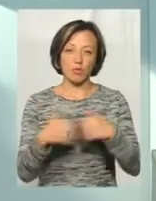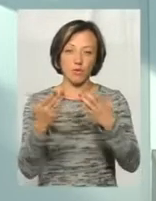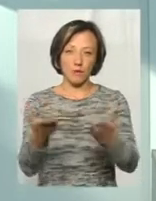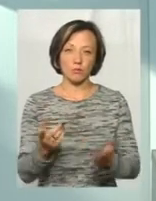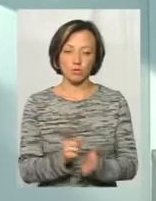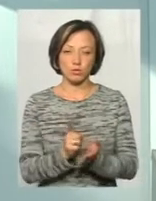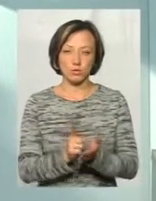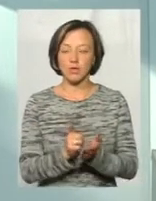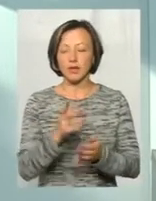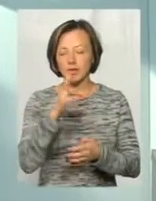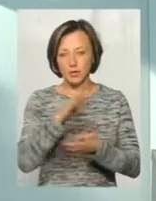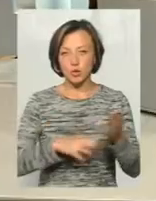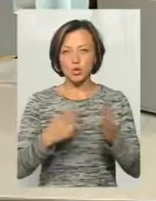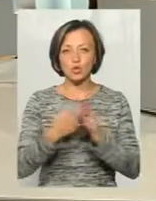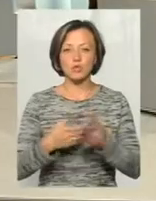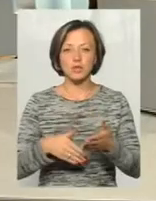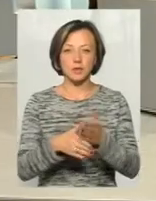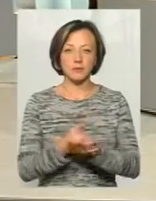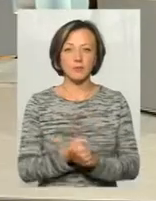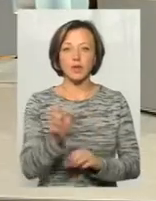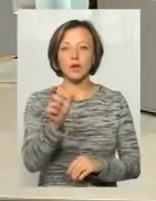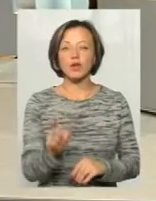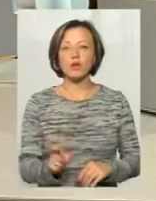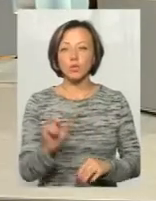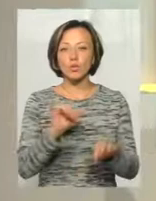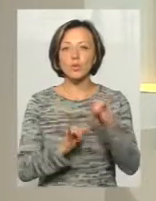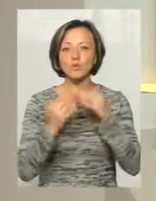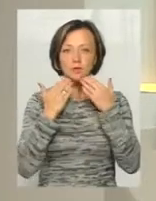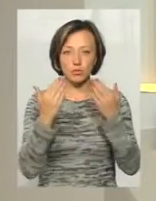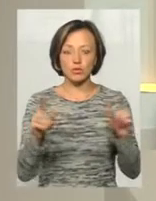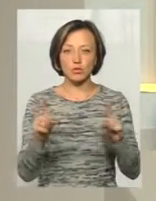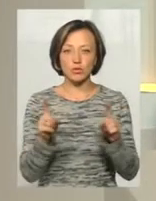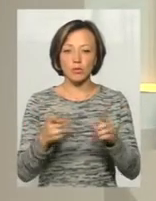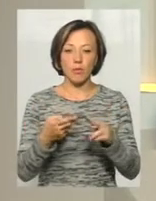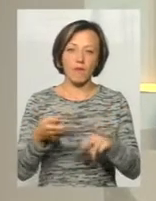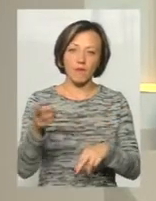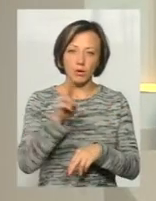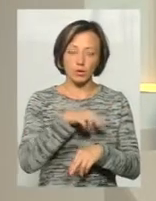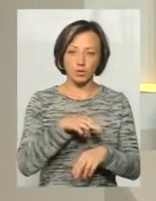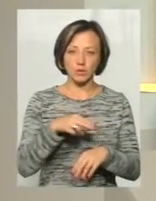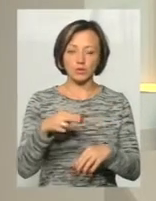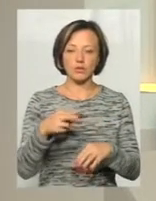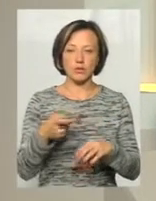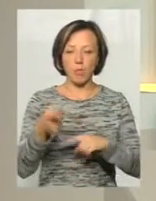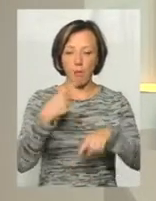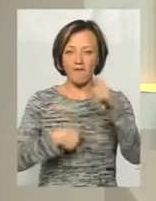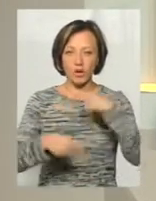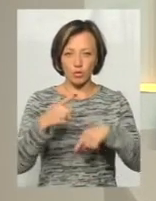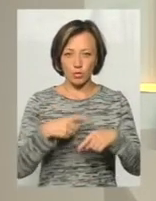зможе отримувати субсидії. Нашій глядачці куди потрібно звернутися, щоб все-таки повернули субсидію? Ну,